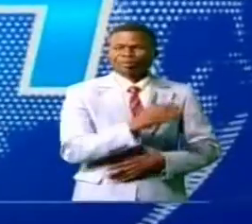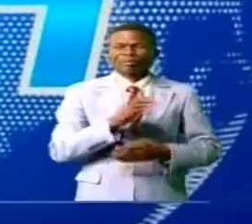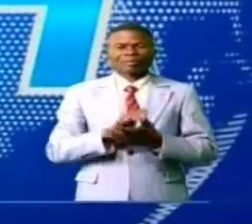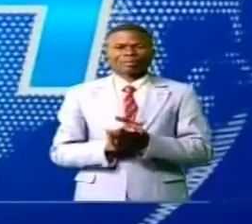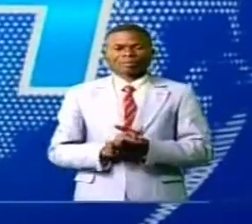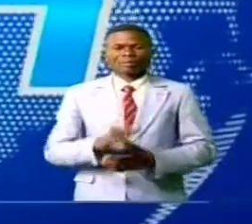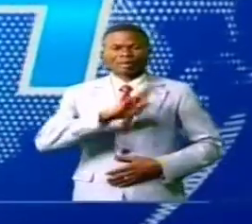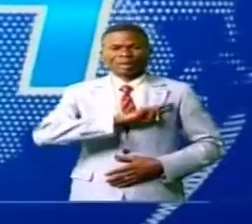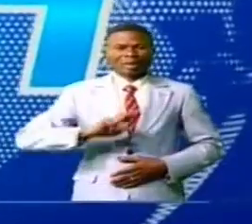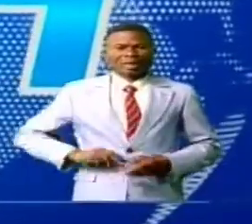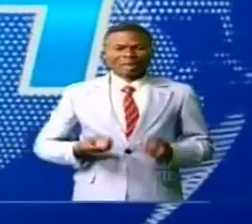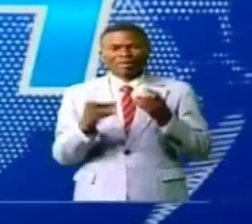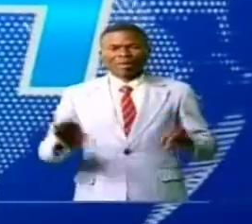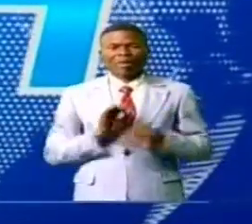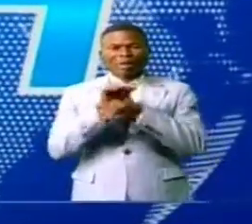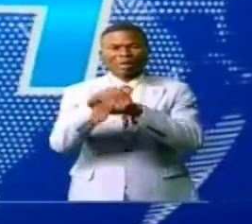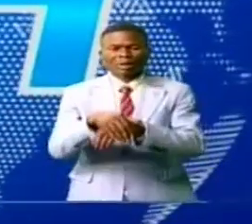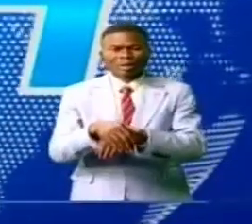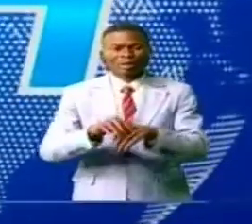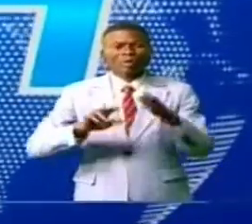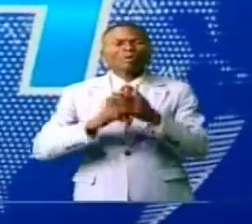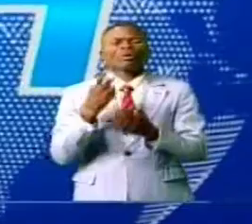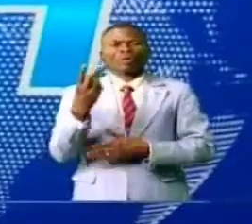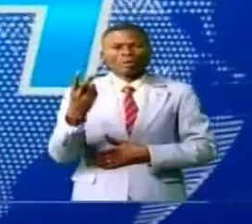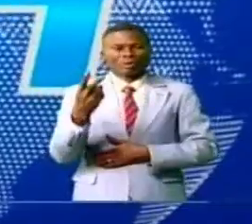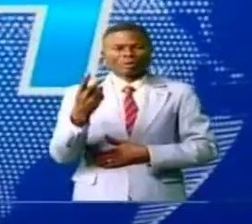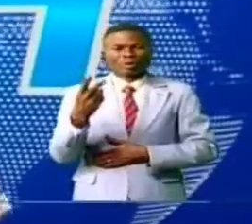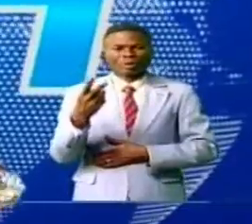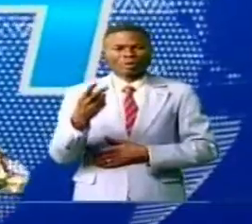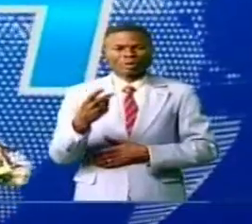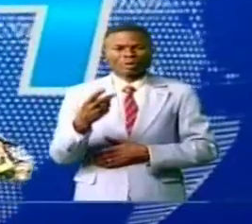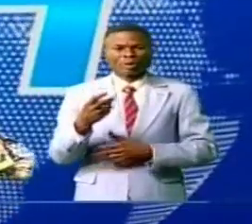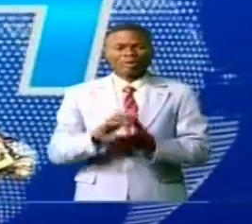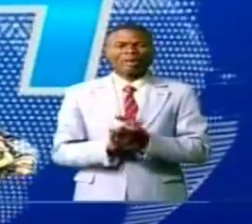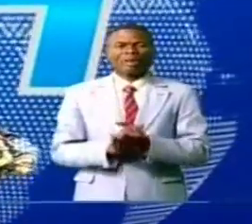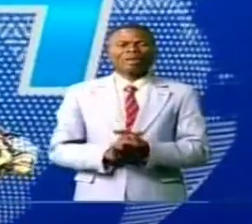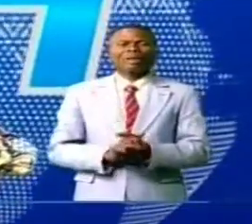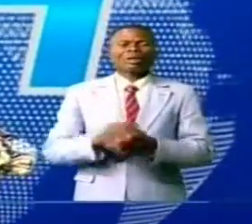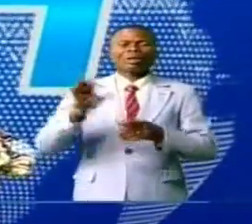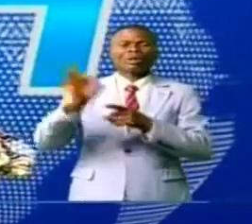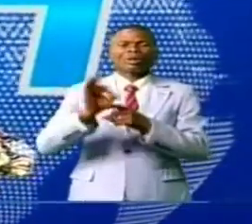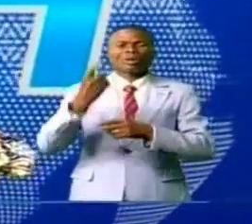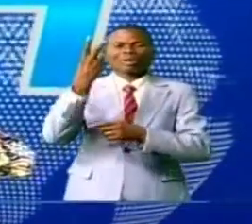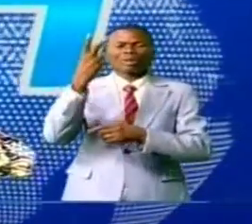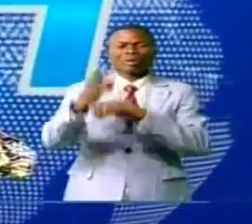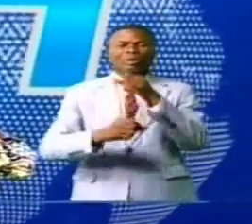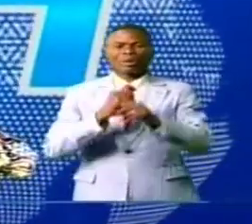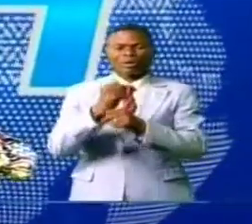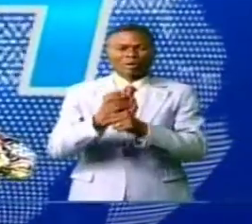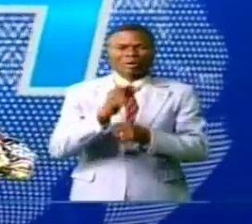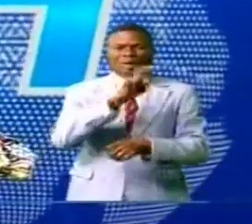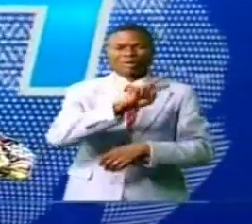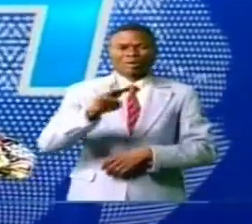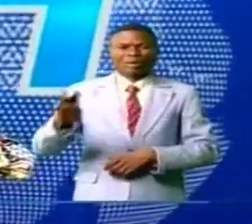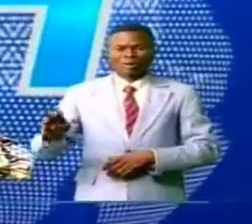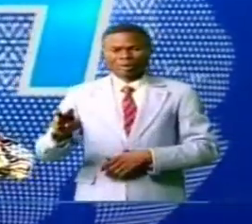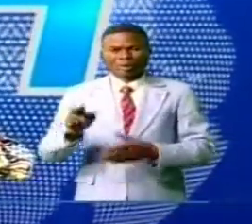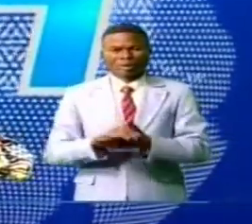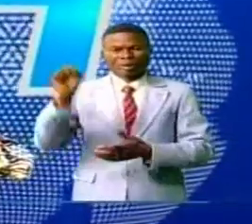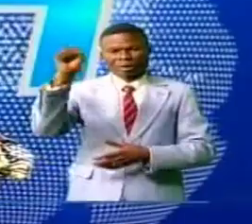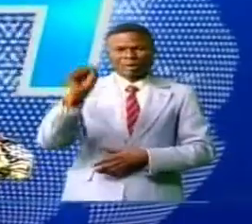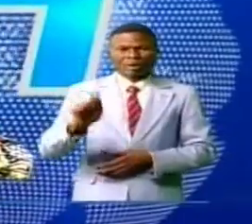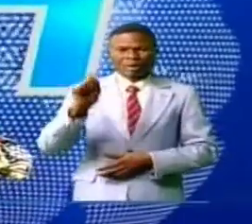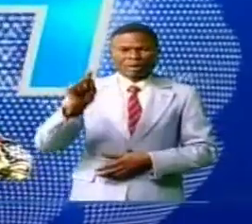La RDC participe pour la deuxième fois au salon VivaTech édition 2022. Les startups